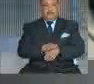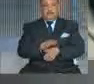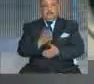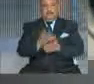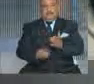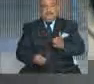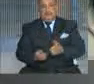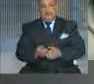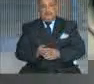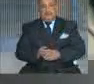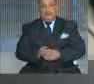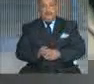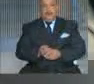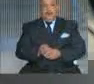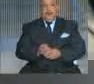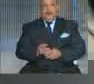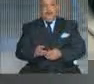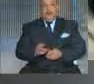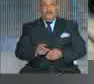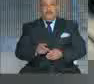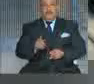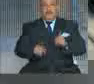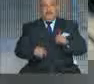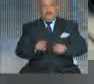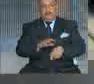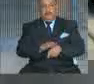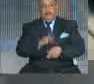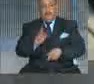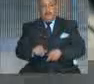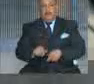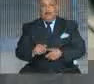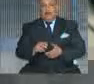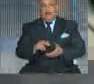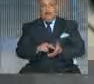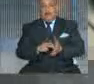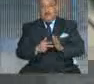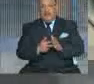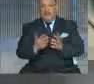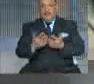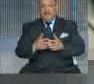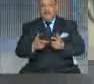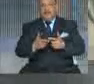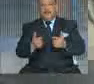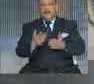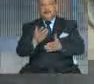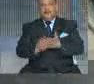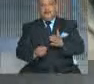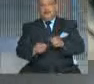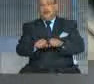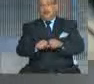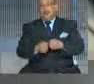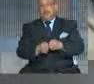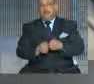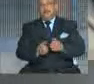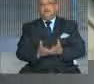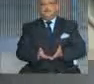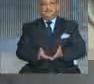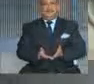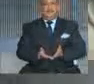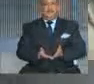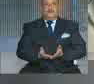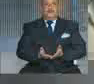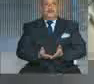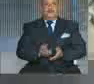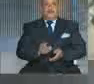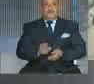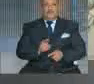باش تجي صحيح الطبيب كل جمعة مرتين ولا ثلاثة، أما الدواء ناقص، والماء نشربه فيه ما ناش نشربه